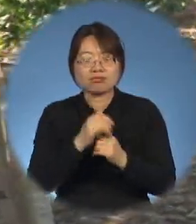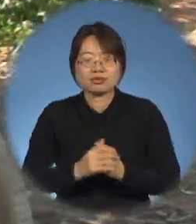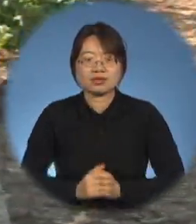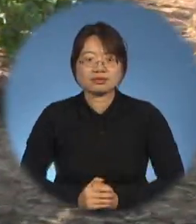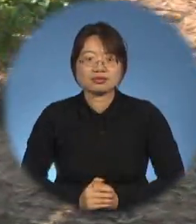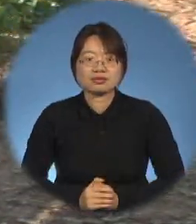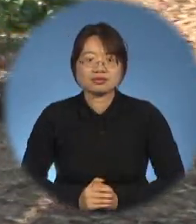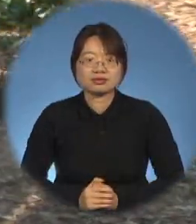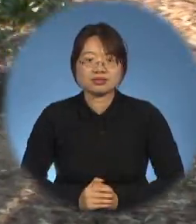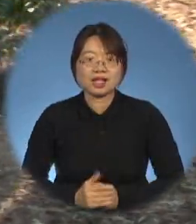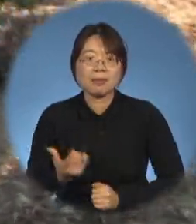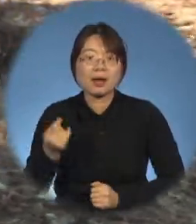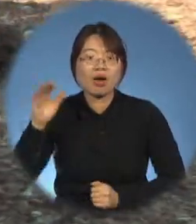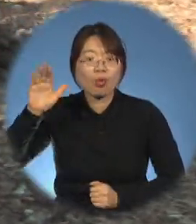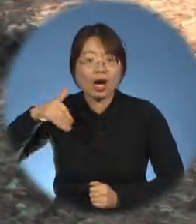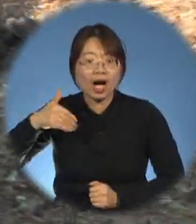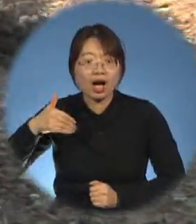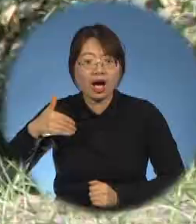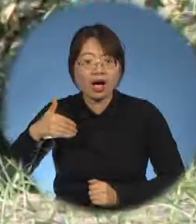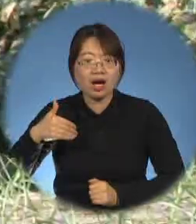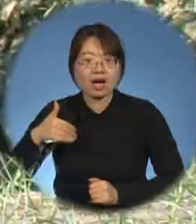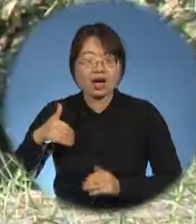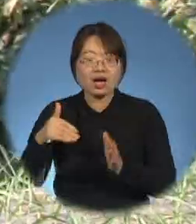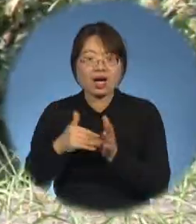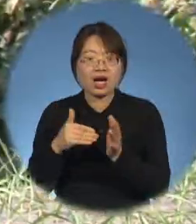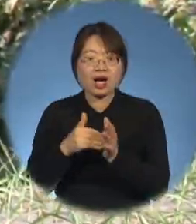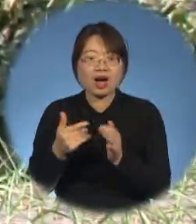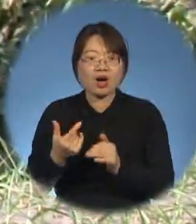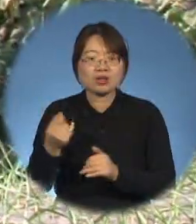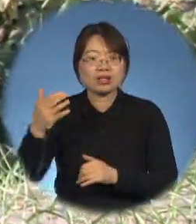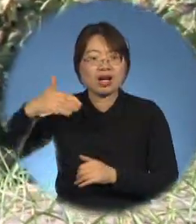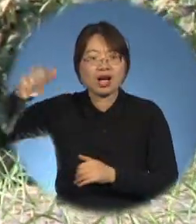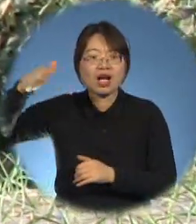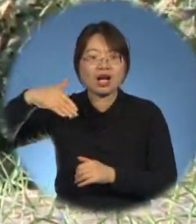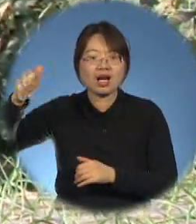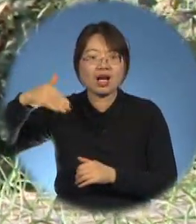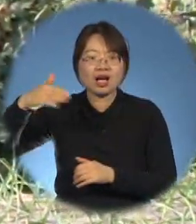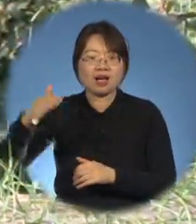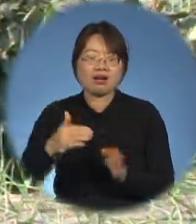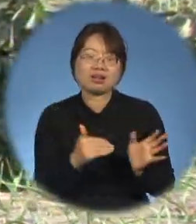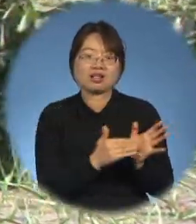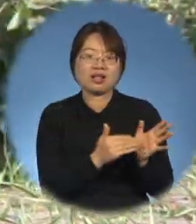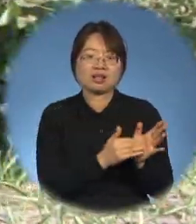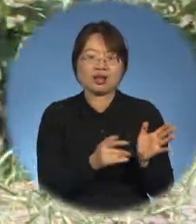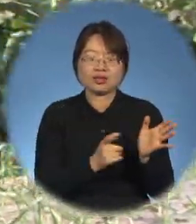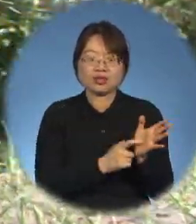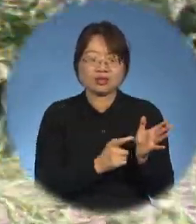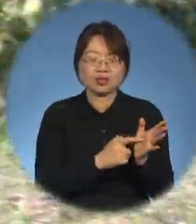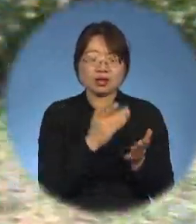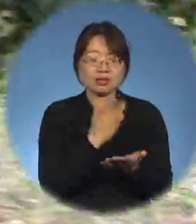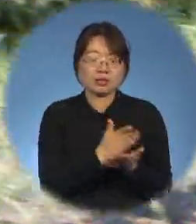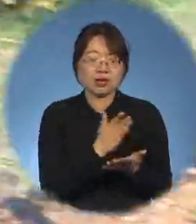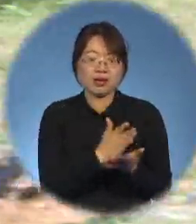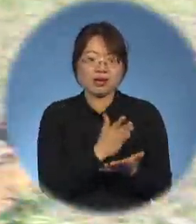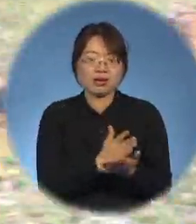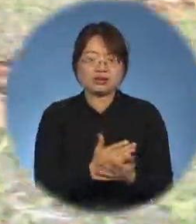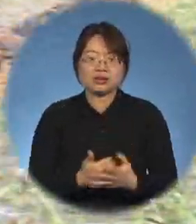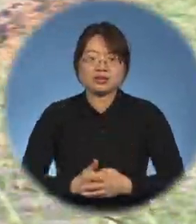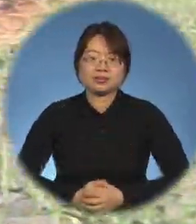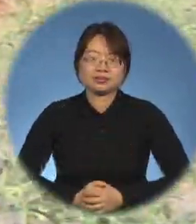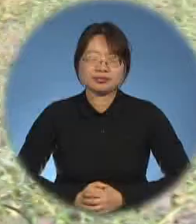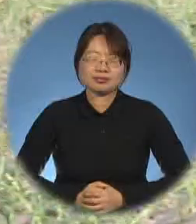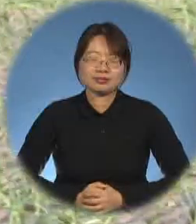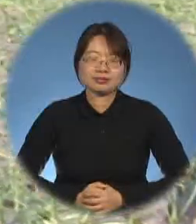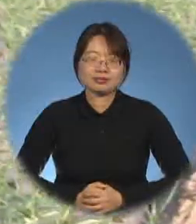아 아 나와 으 뭐로 저를 건져 많이 당했어 라 해킹 하지만요